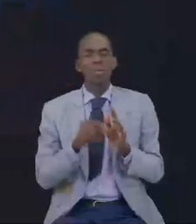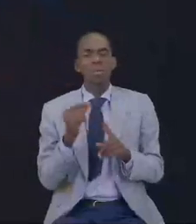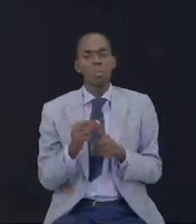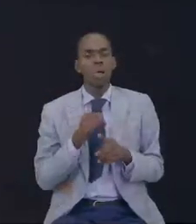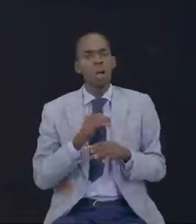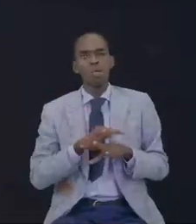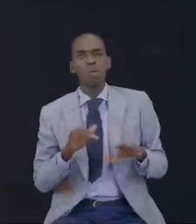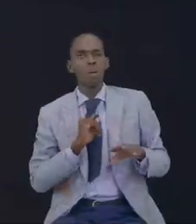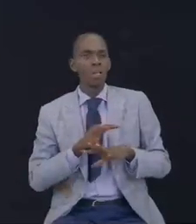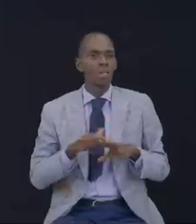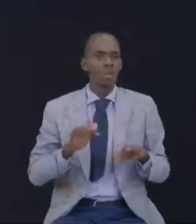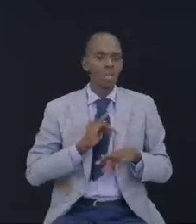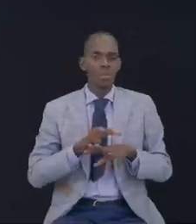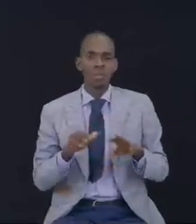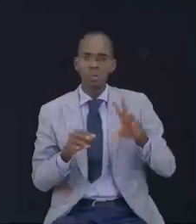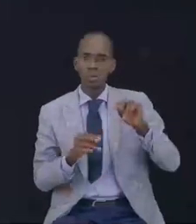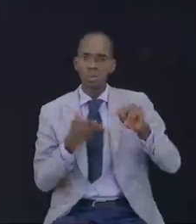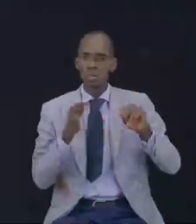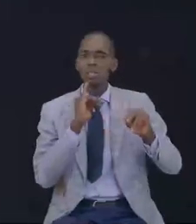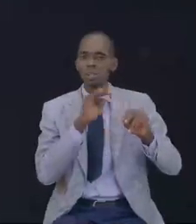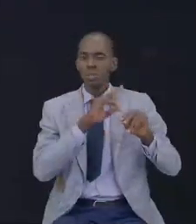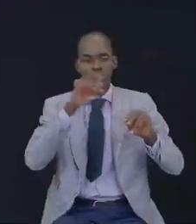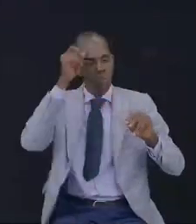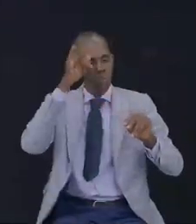pas d'intelligence, et il n'y a pas donc